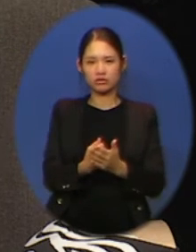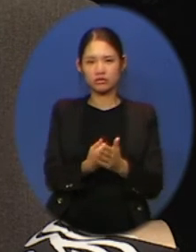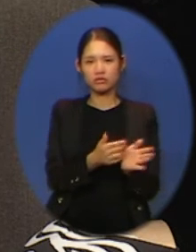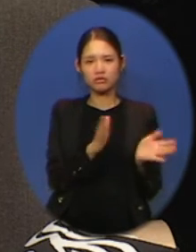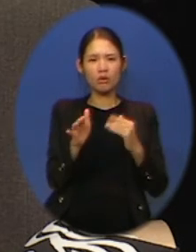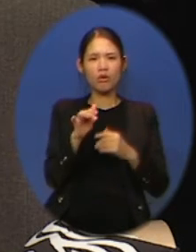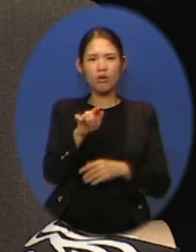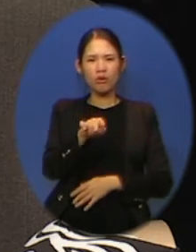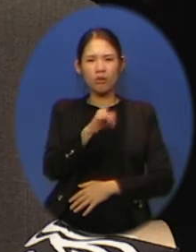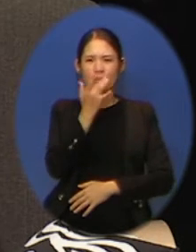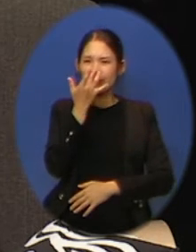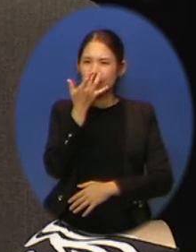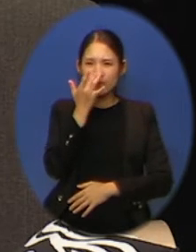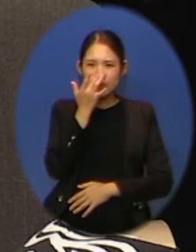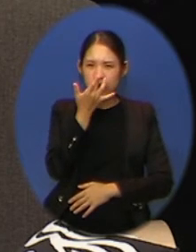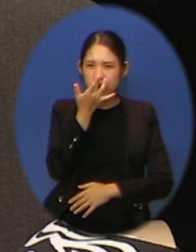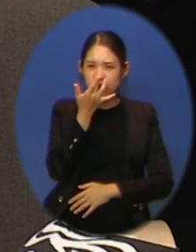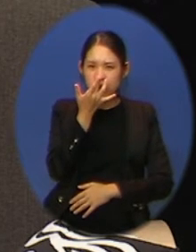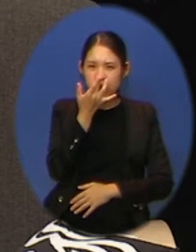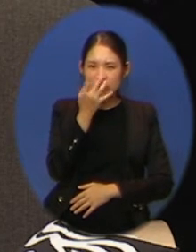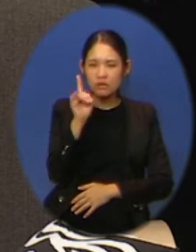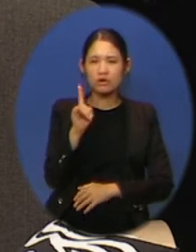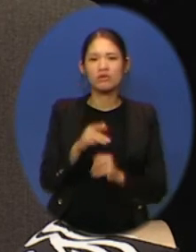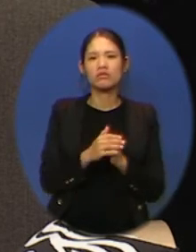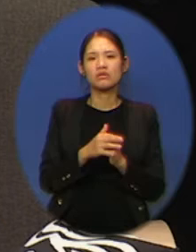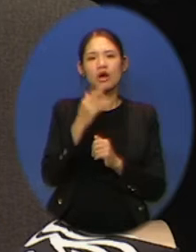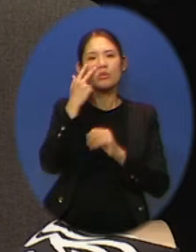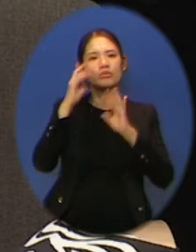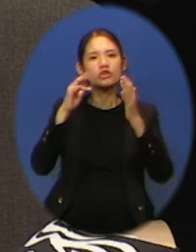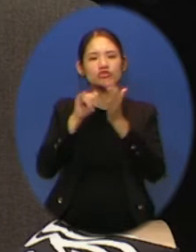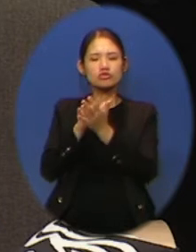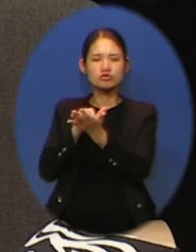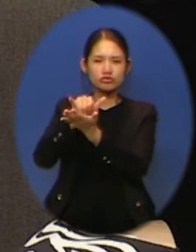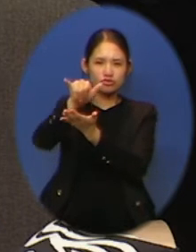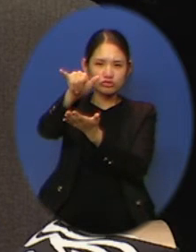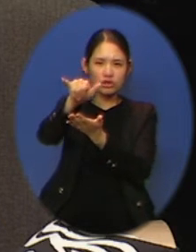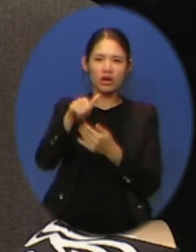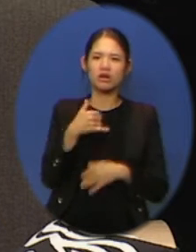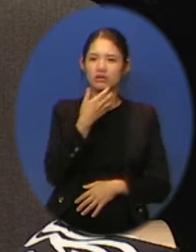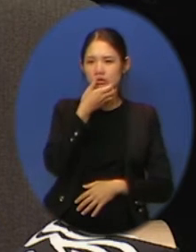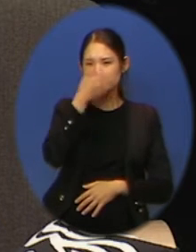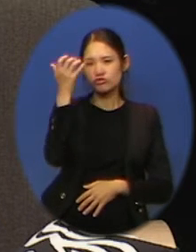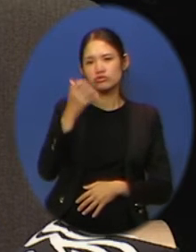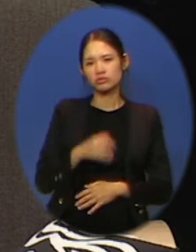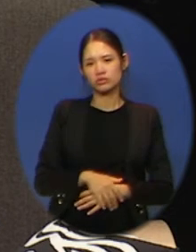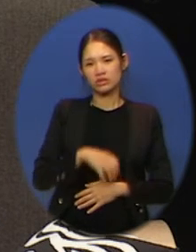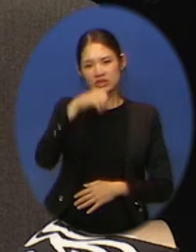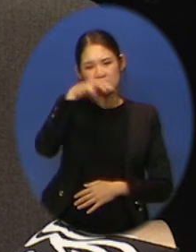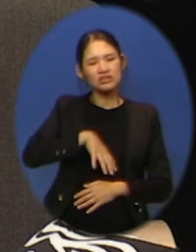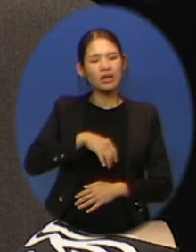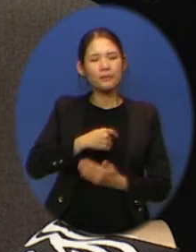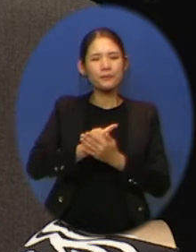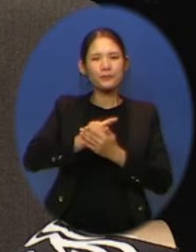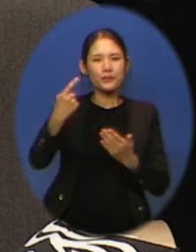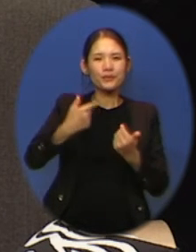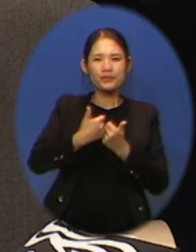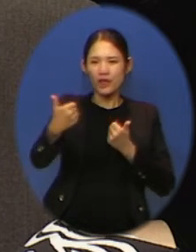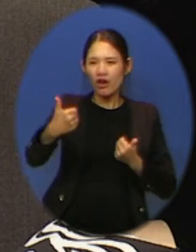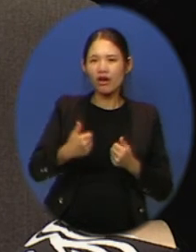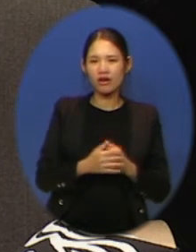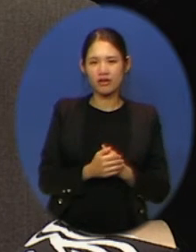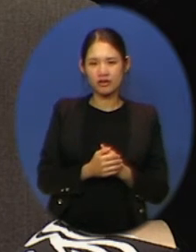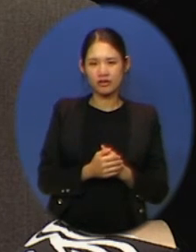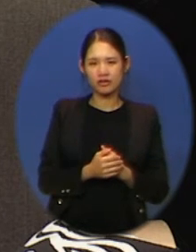모르겠어요. 그래서 이제 그때는 미국 가는 게 다 꿈이었습니다. 아이고, 좀 떠나자. 이래서